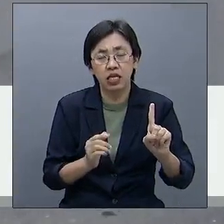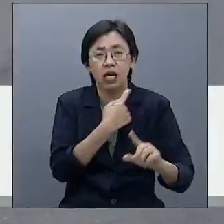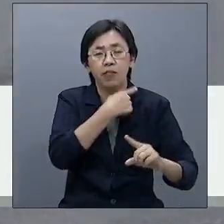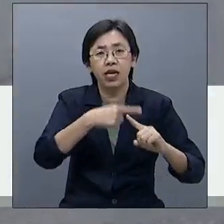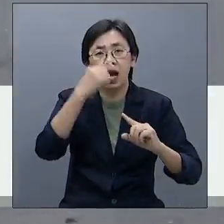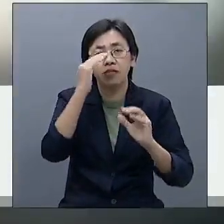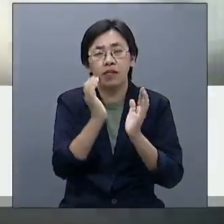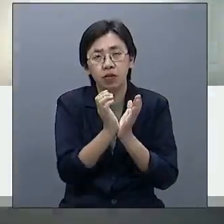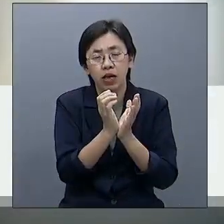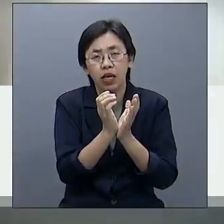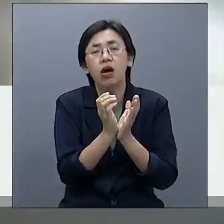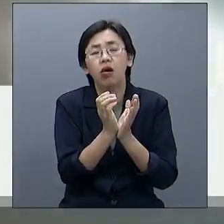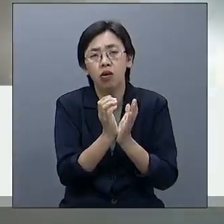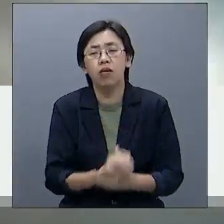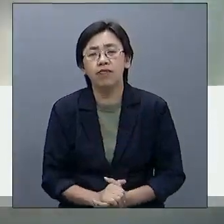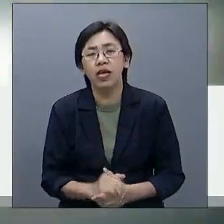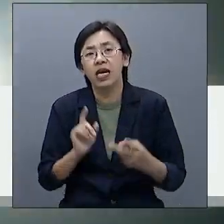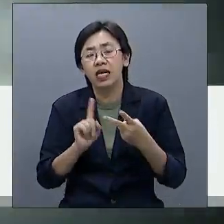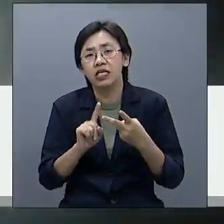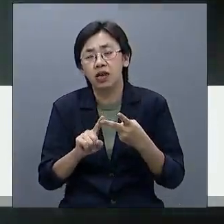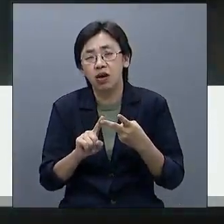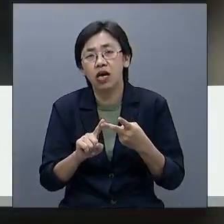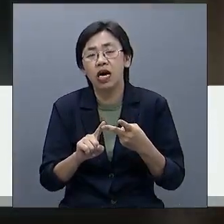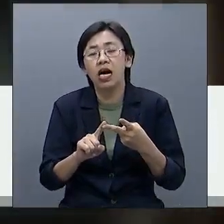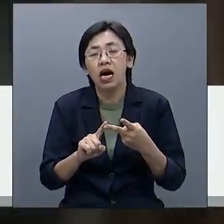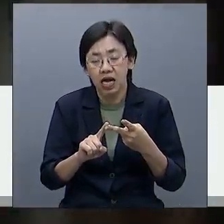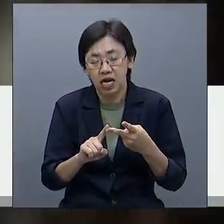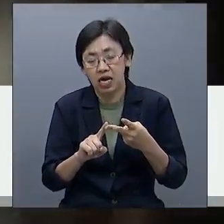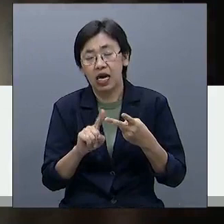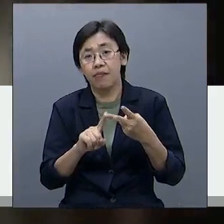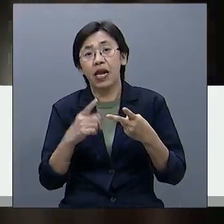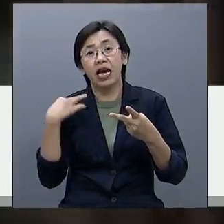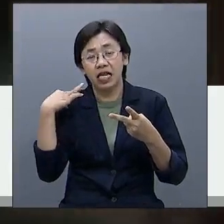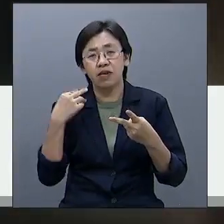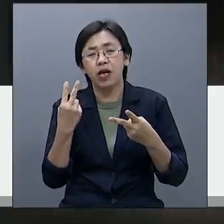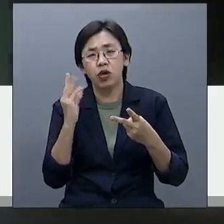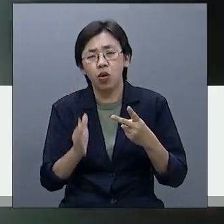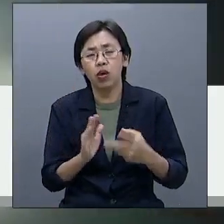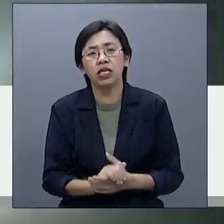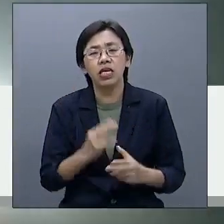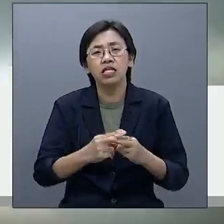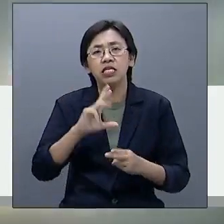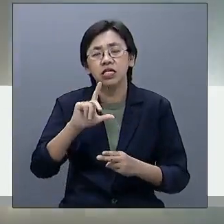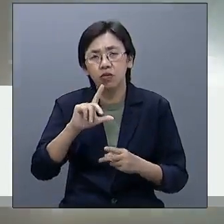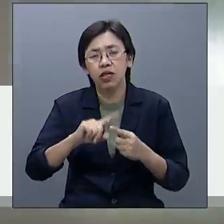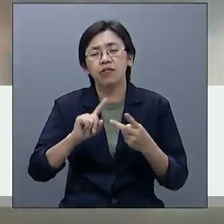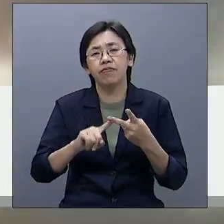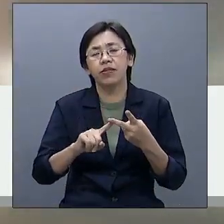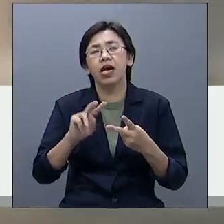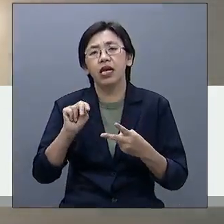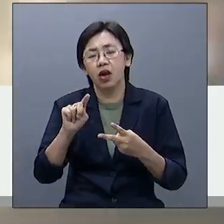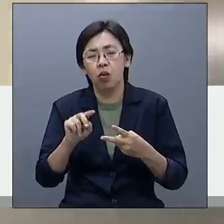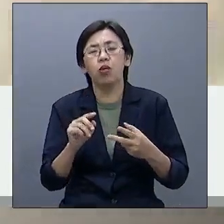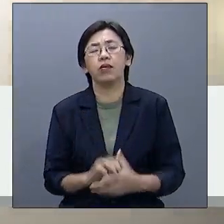ครูแวนเลาะรอมะและเจ้าหน้าที่อาสาเสียชีวิตอีก 2คนก็คืออาชาชันวิทย์ดอเลาะกับอาสาในโรง